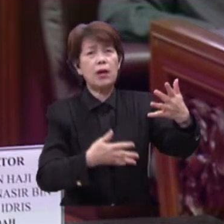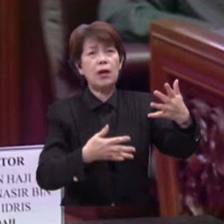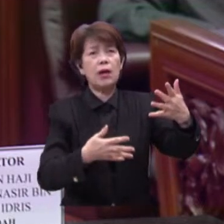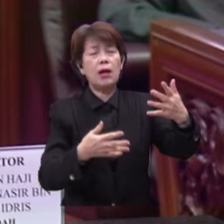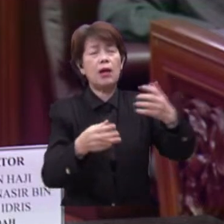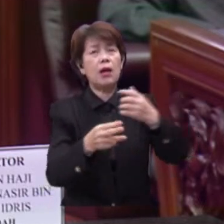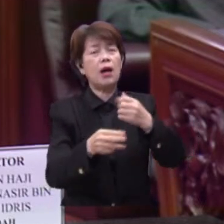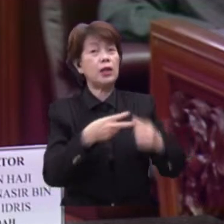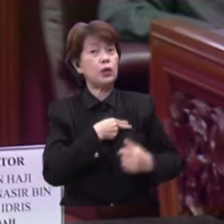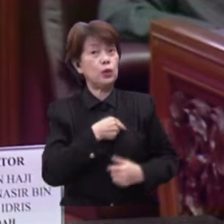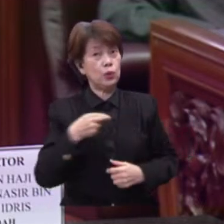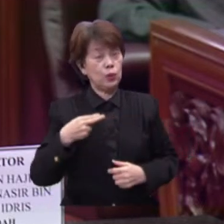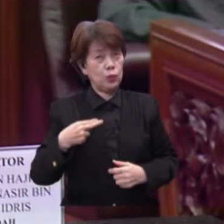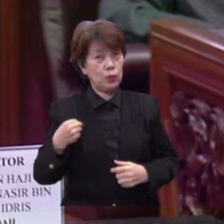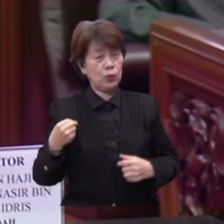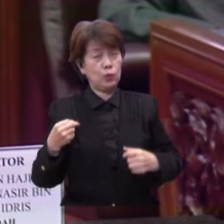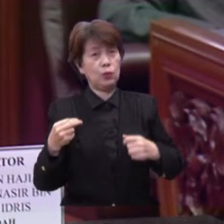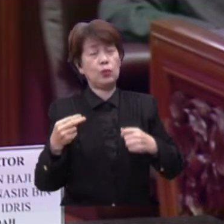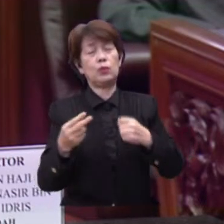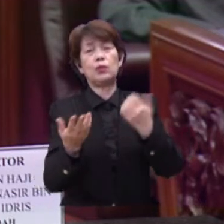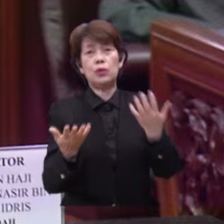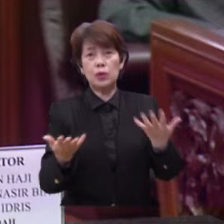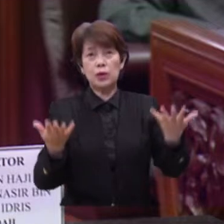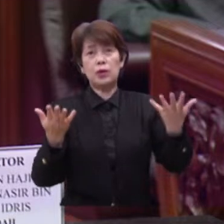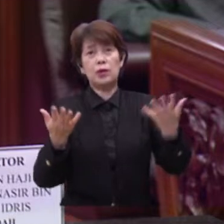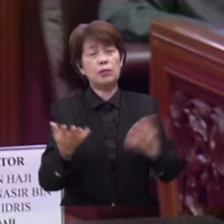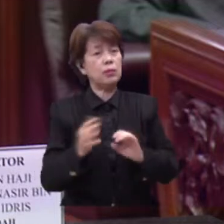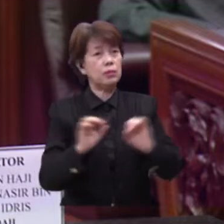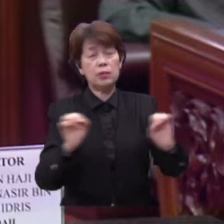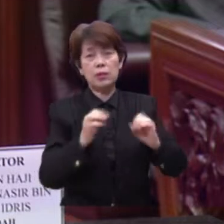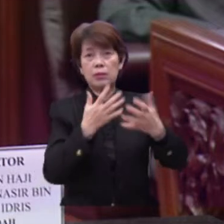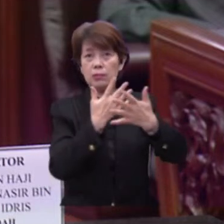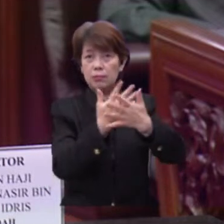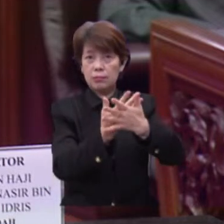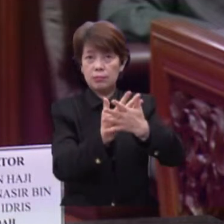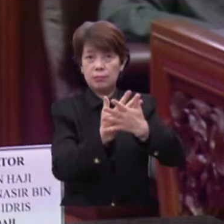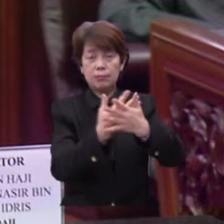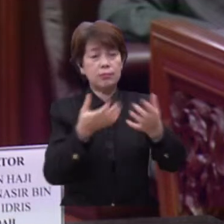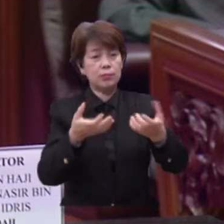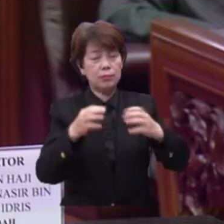Indonesia tidak sekarang hukuman untuk melakukan cobaan bunuh diri